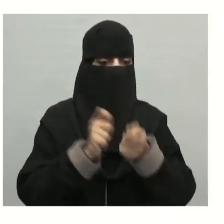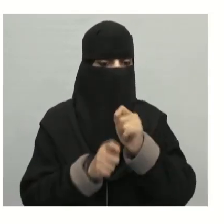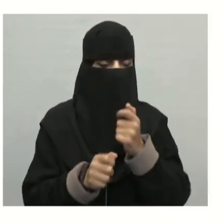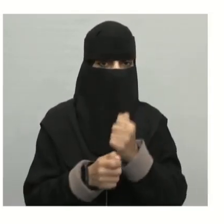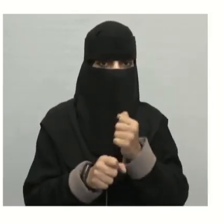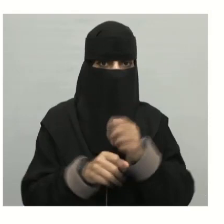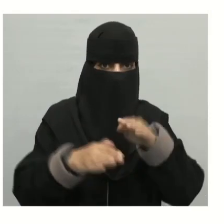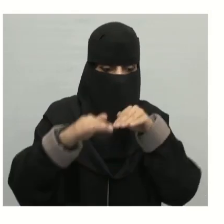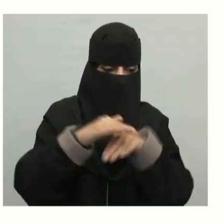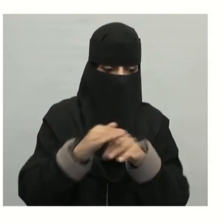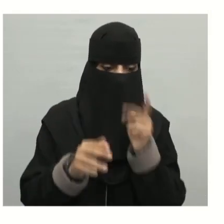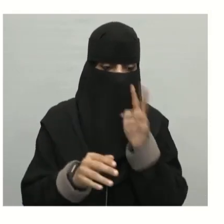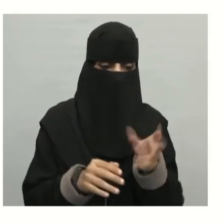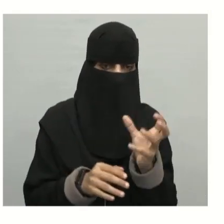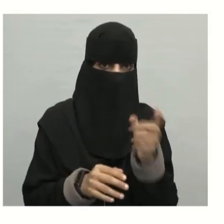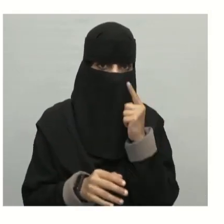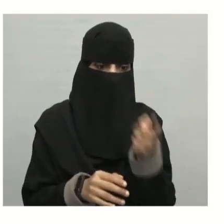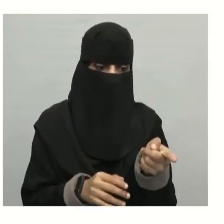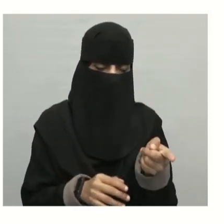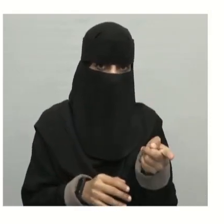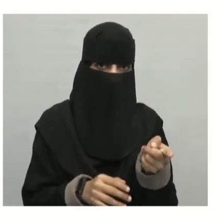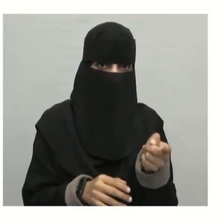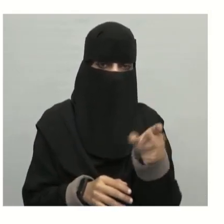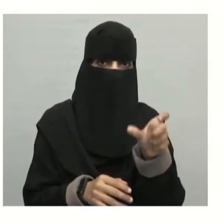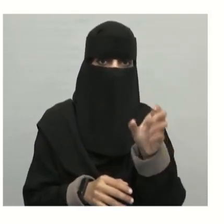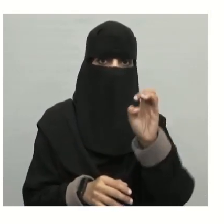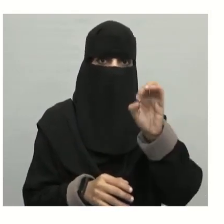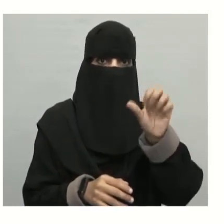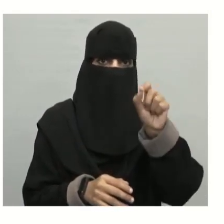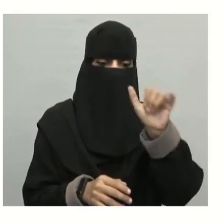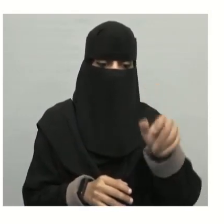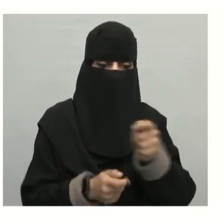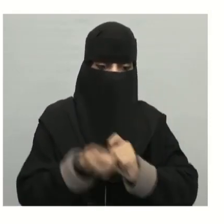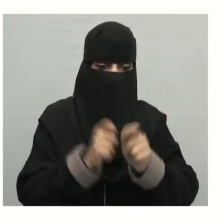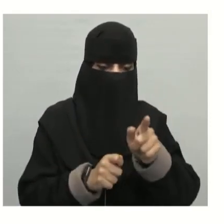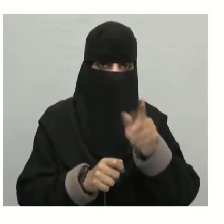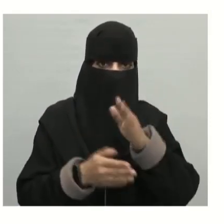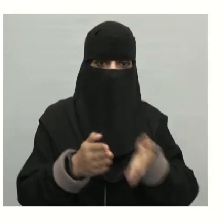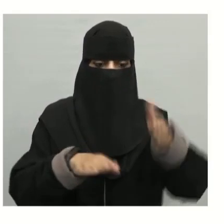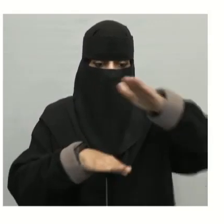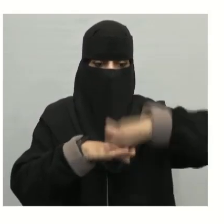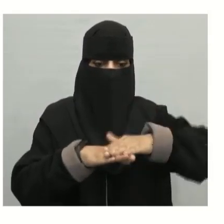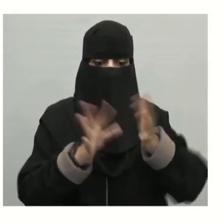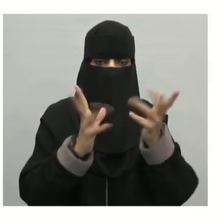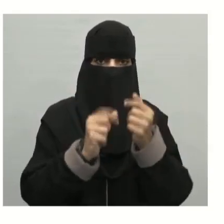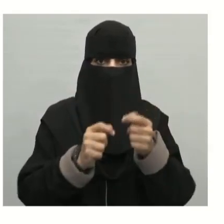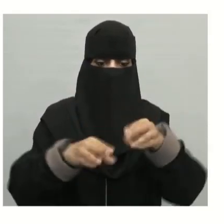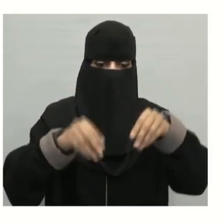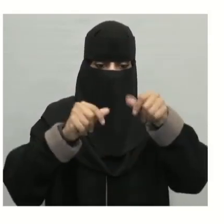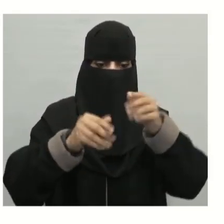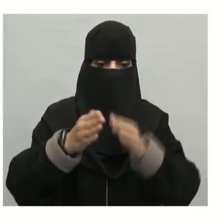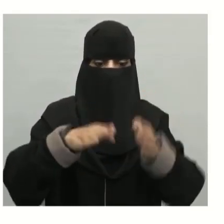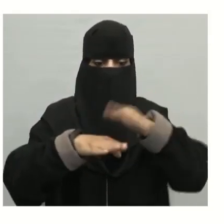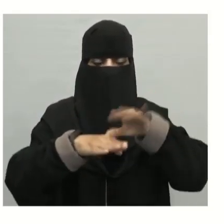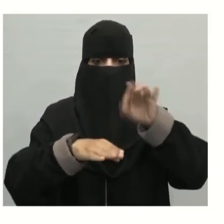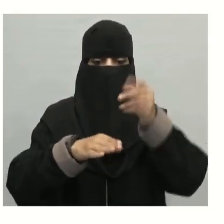الصخور الناريه الجوفيه نلاحظ هنا الصوره لدينا الصخر ناري جوفي تتكون عندما تصعد كميه كبيره من الصهاره الى اعلى